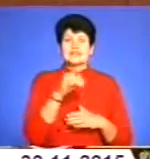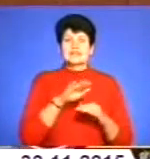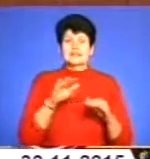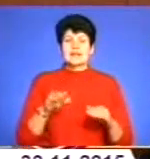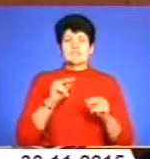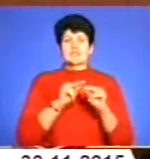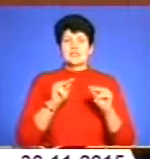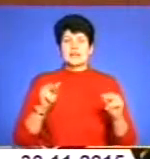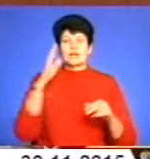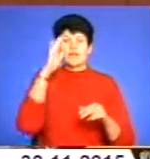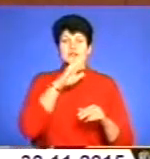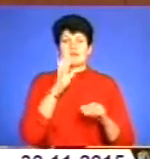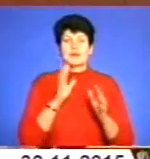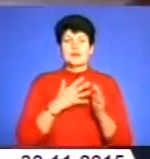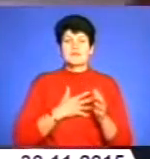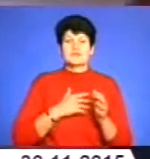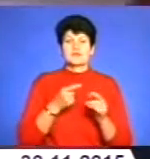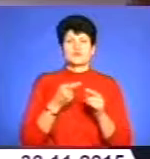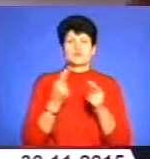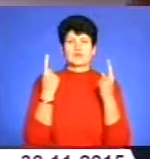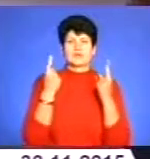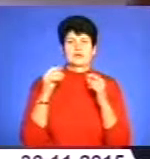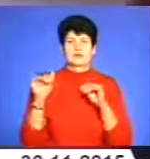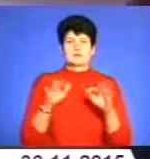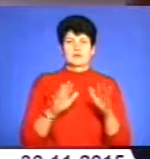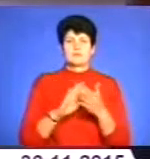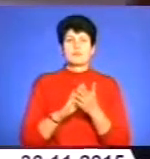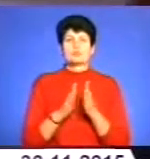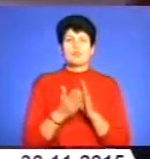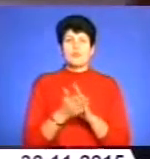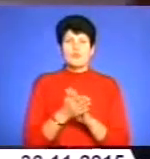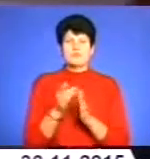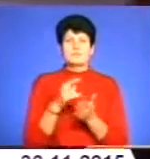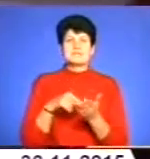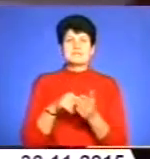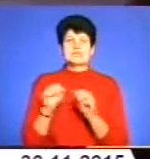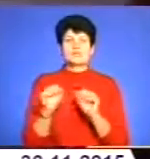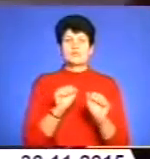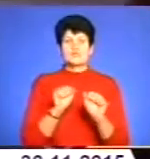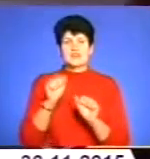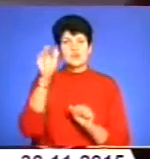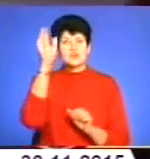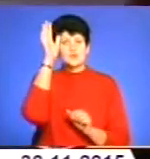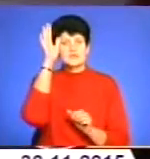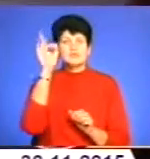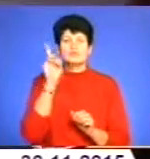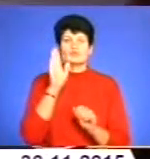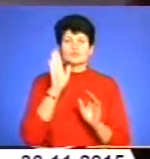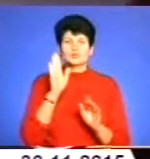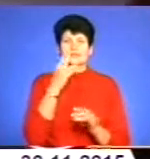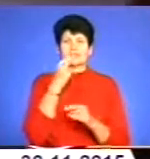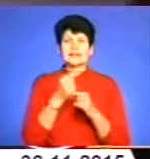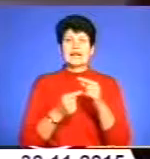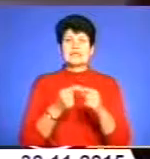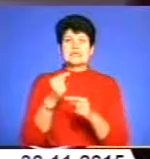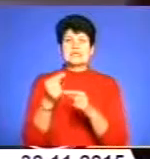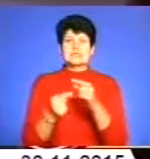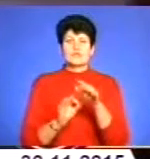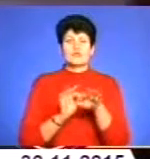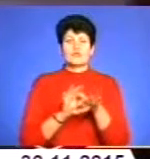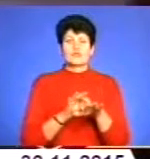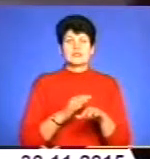які переживають за таку велику справу. Ми домовилися із міським управлінням освіти, що ми будемо традиційно проводити на